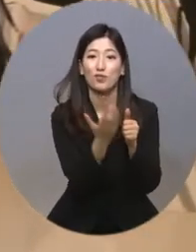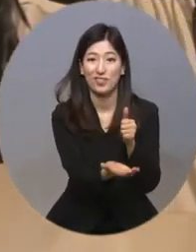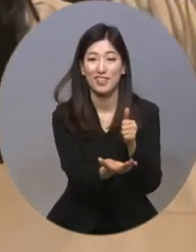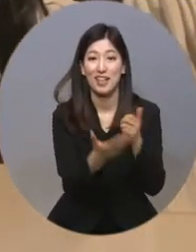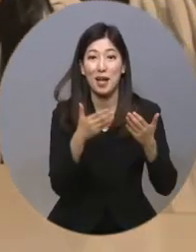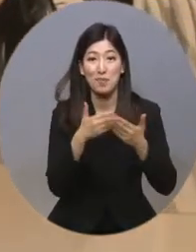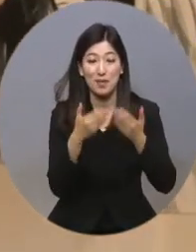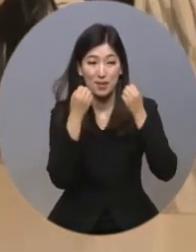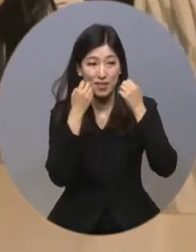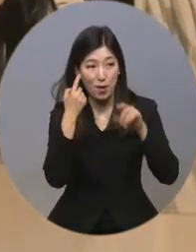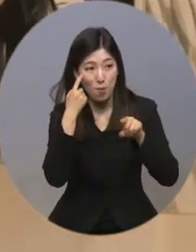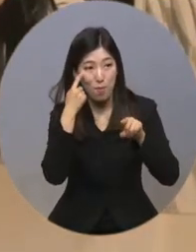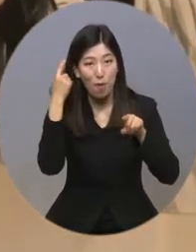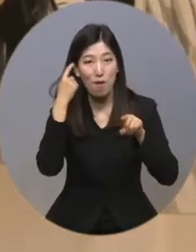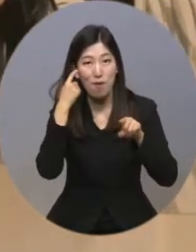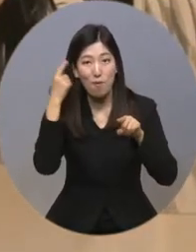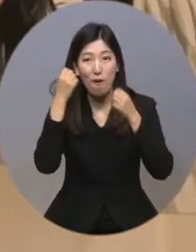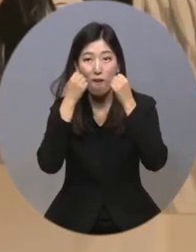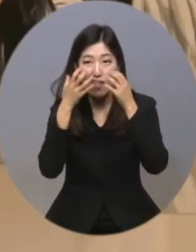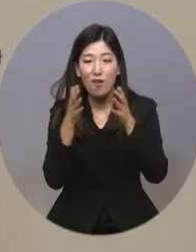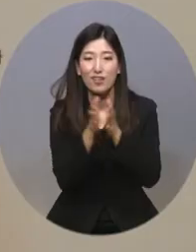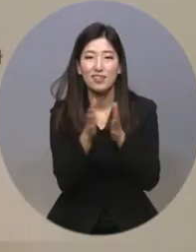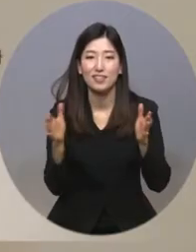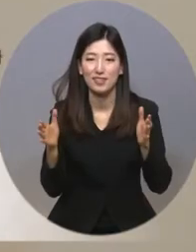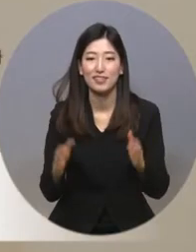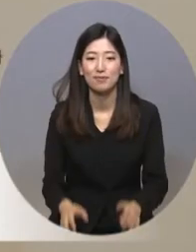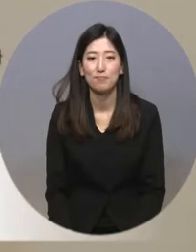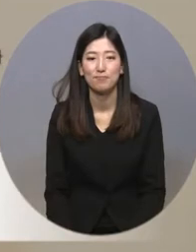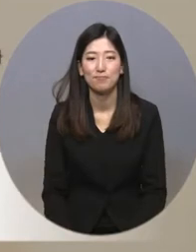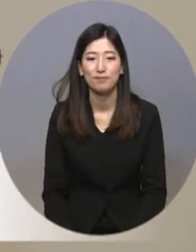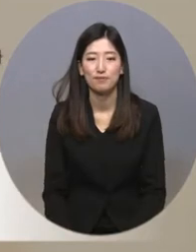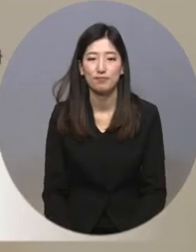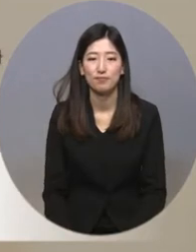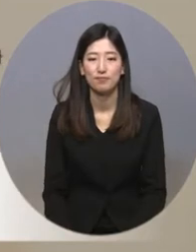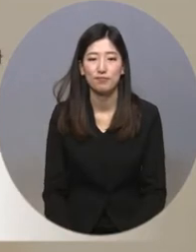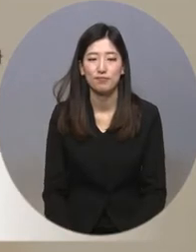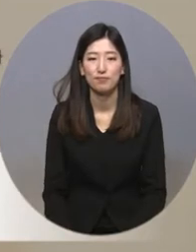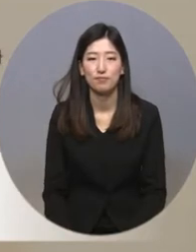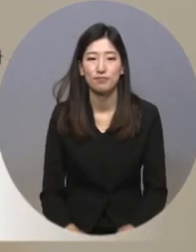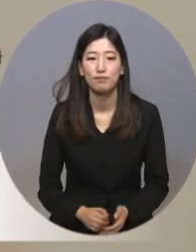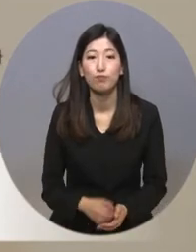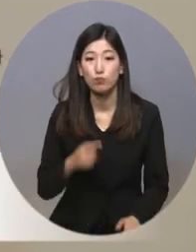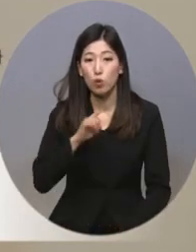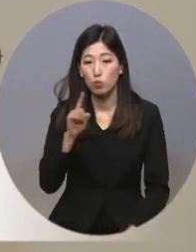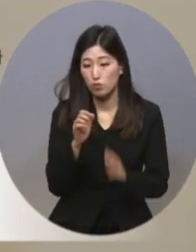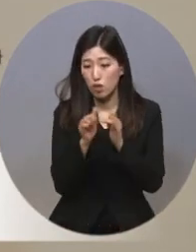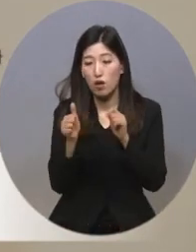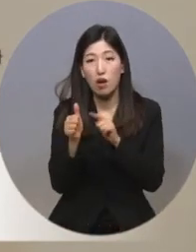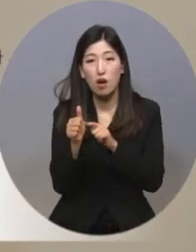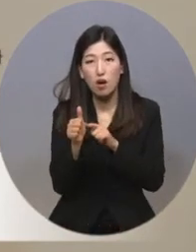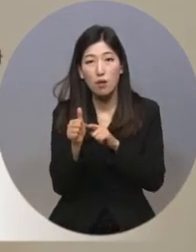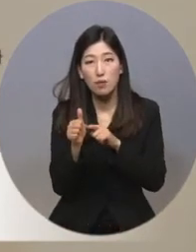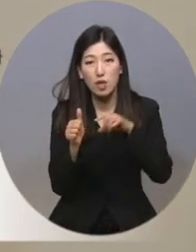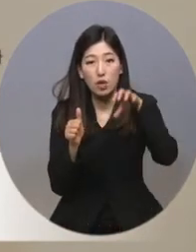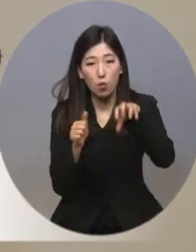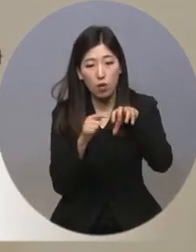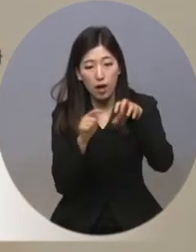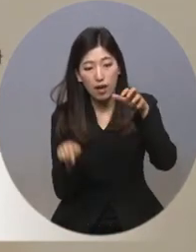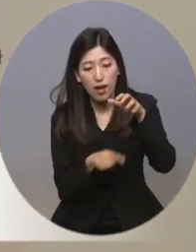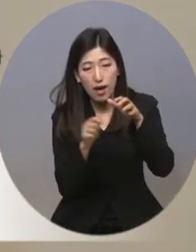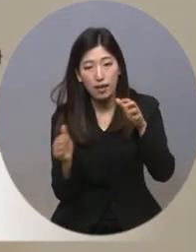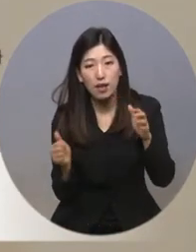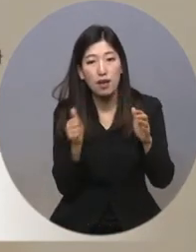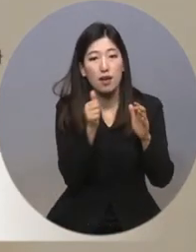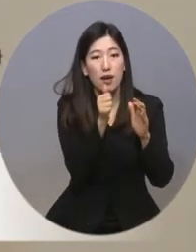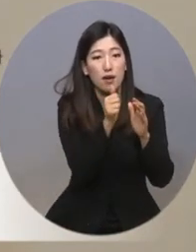미술계의 신선한 바람을 불어넣고 있습니다. 어떤 인물이 특정한 공간에 있음으로 해서